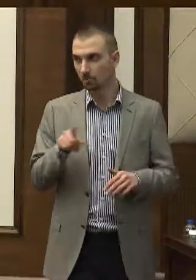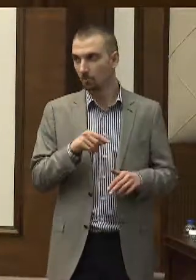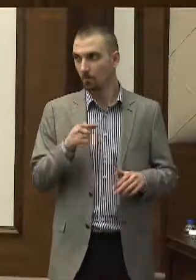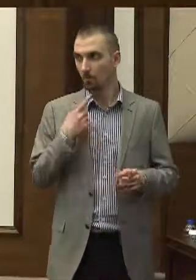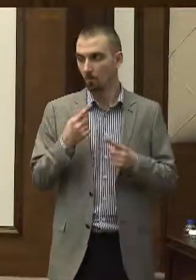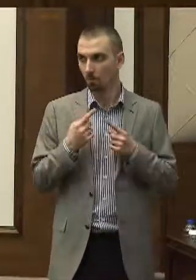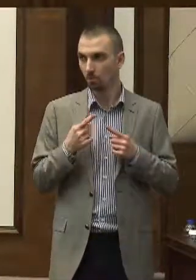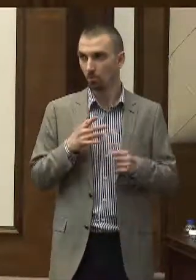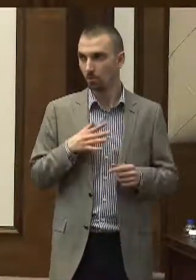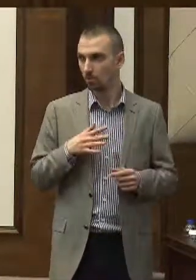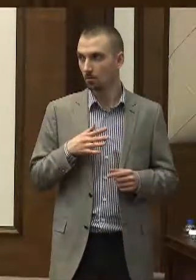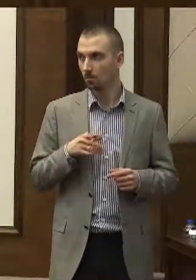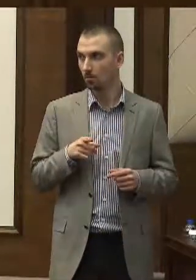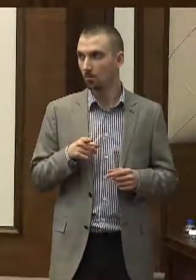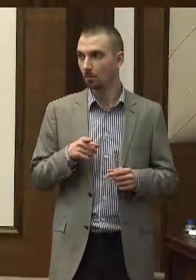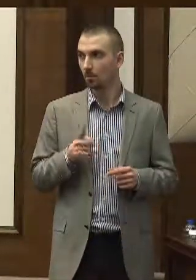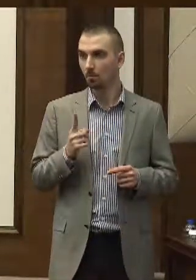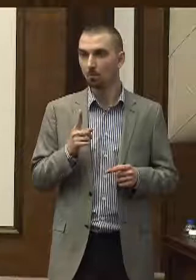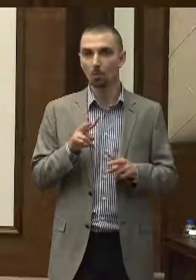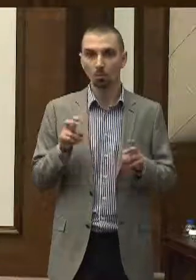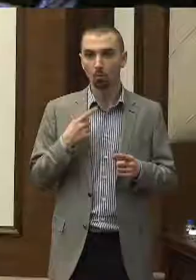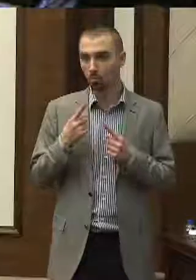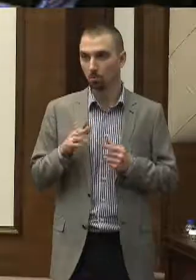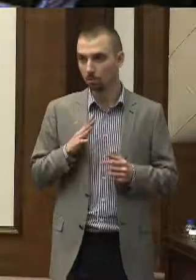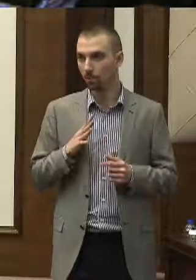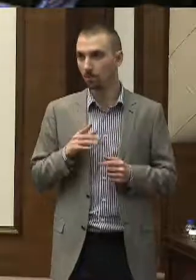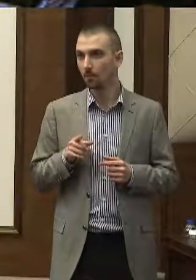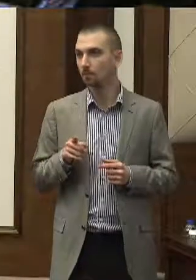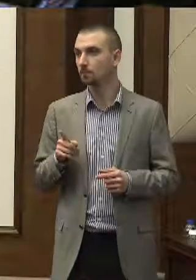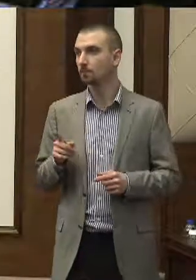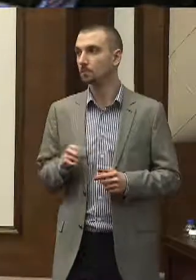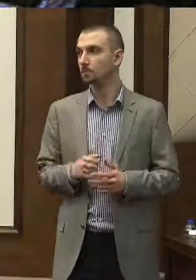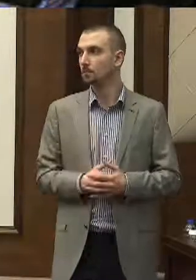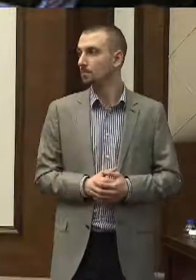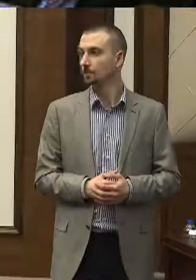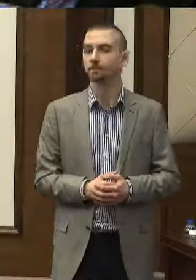arasında gündeme alınmasını arzu ettiğiniz herhangi bir husus var mı?